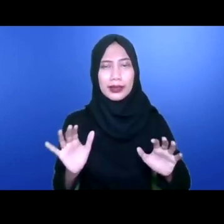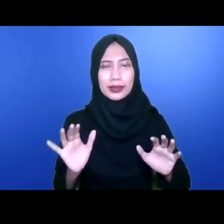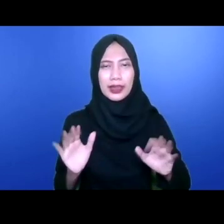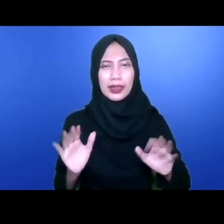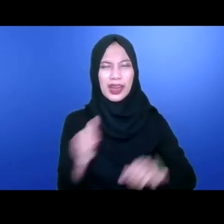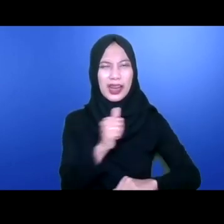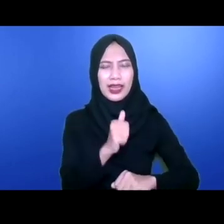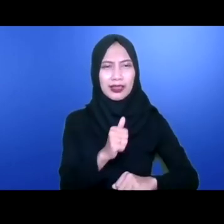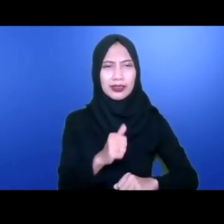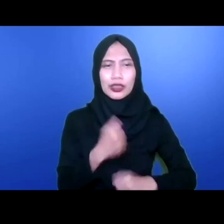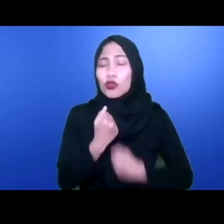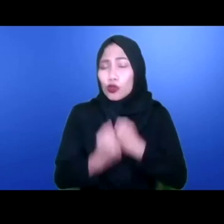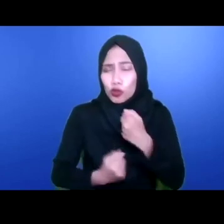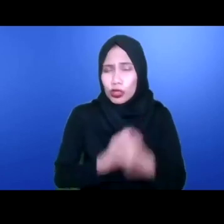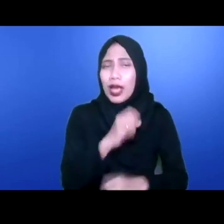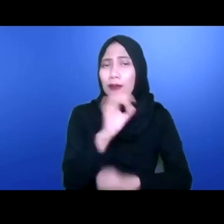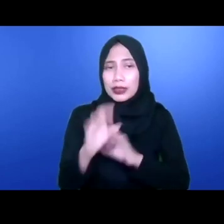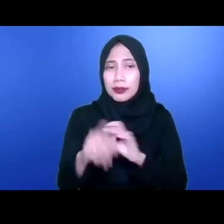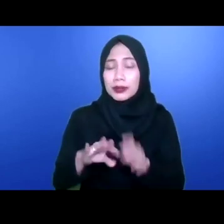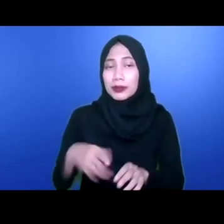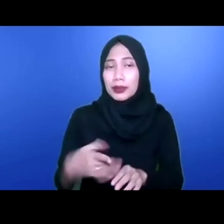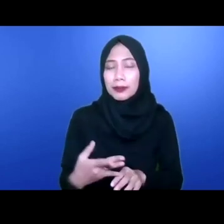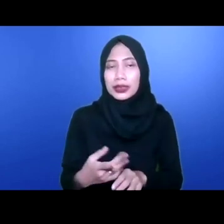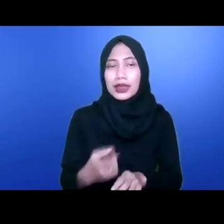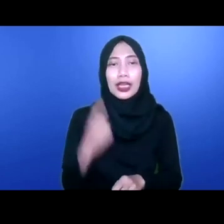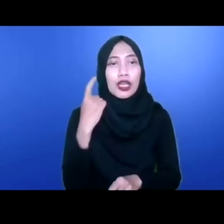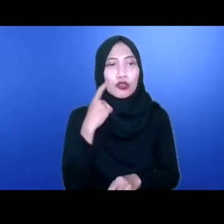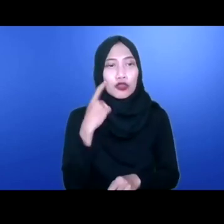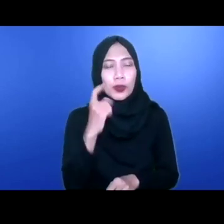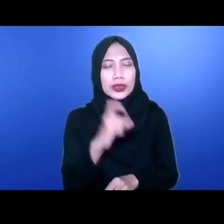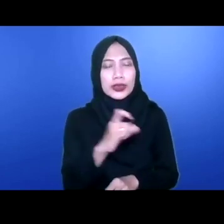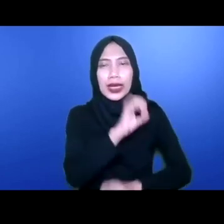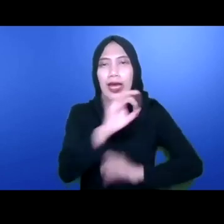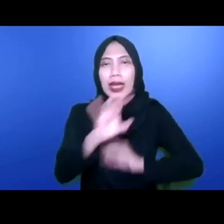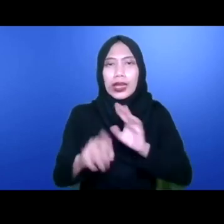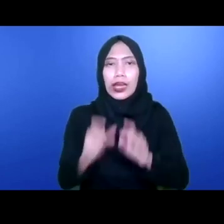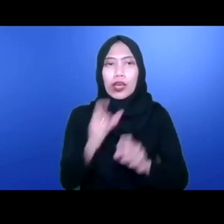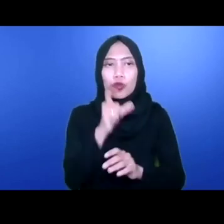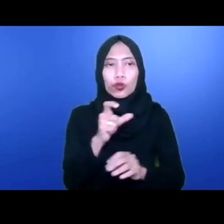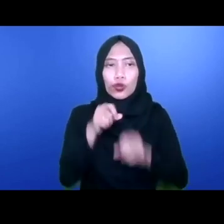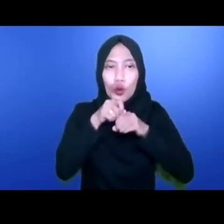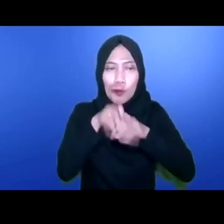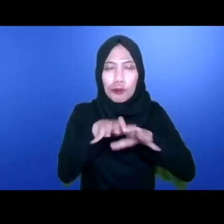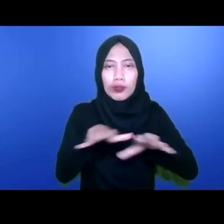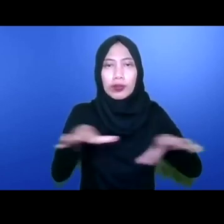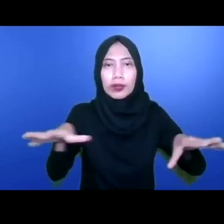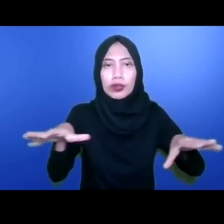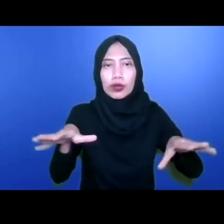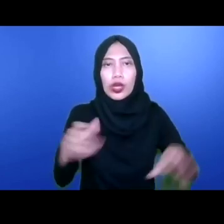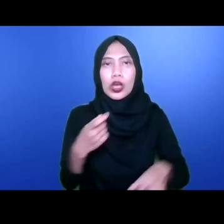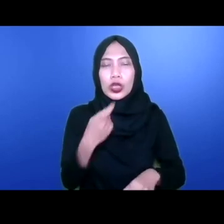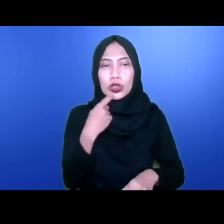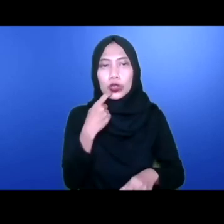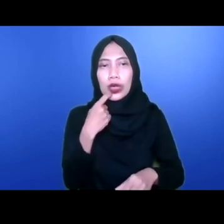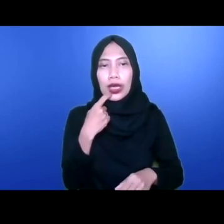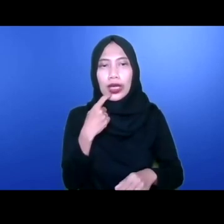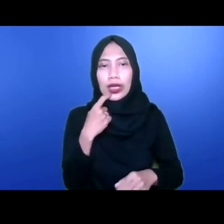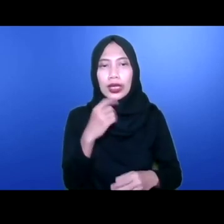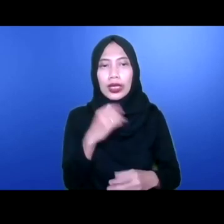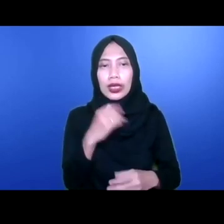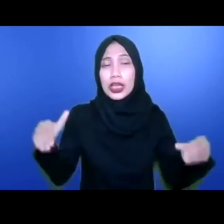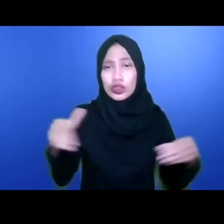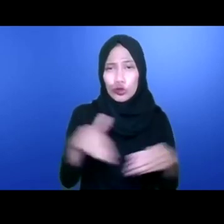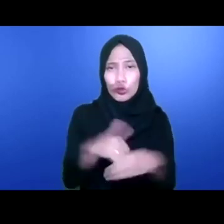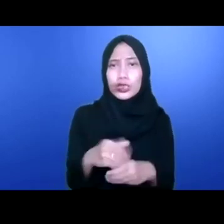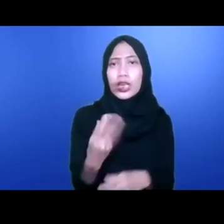yang bisa kita coba lakukan untuk memperluas inklusi keuangan ini. Beberapa poin yang